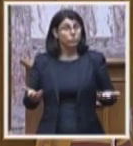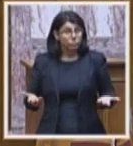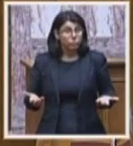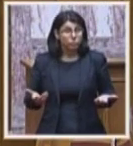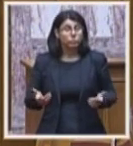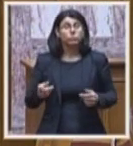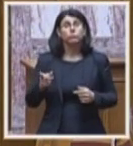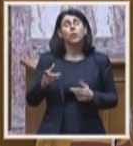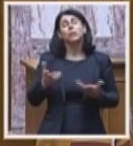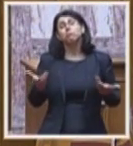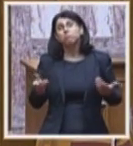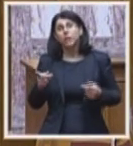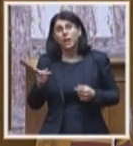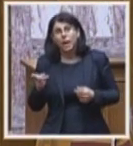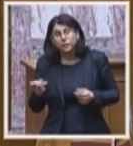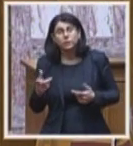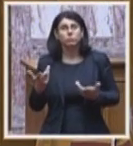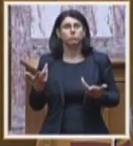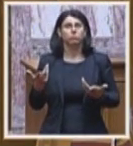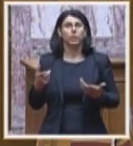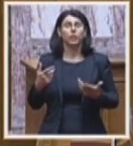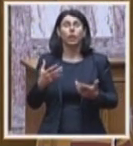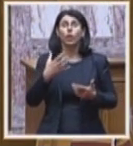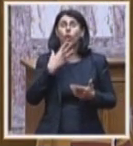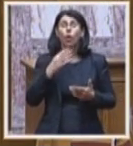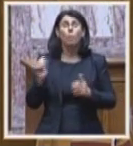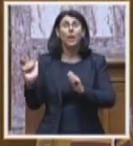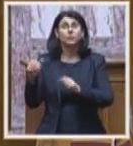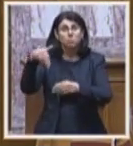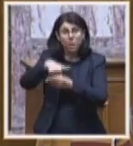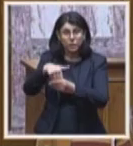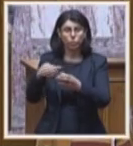είτε εσείς είτε λόγω πιέσεων και μέσα στο κόμμα σας,